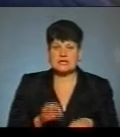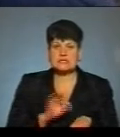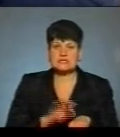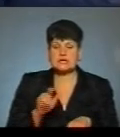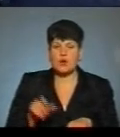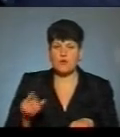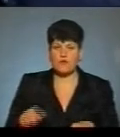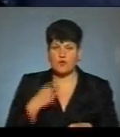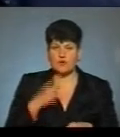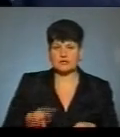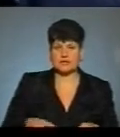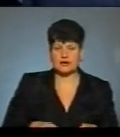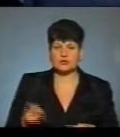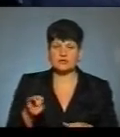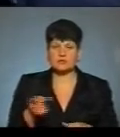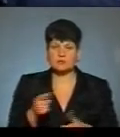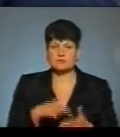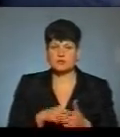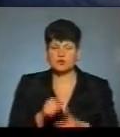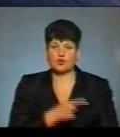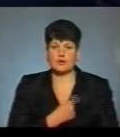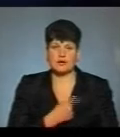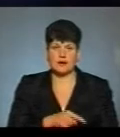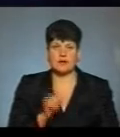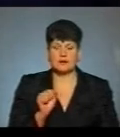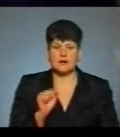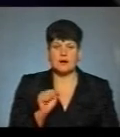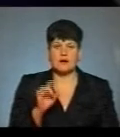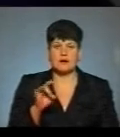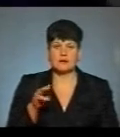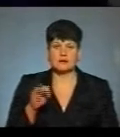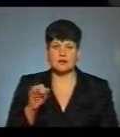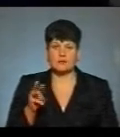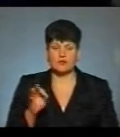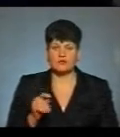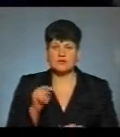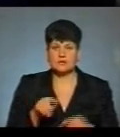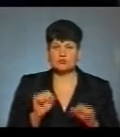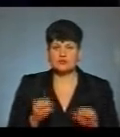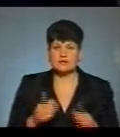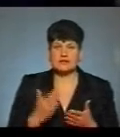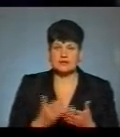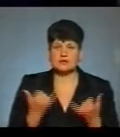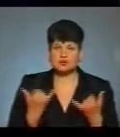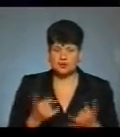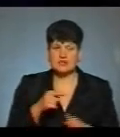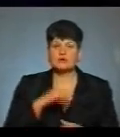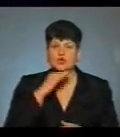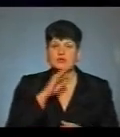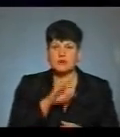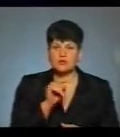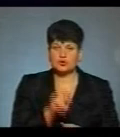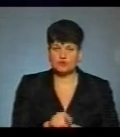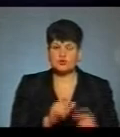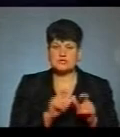директор Тернопільської міської дитячої лікарні Андрій Артимович. Ті можливості, які в нас є сьогодні, їх достатньо для того, щоб заклад